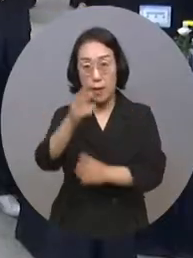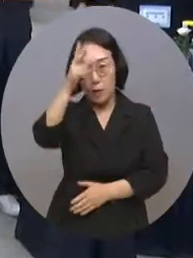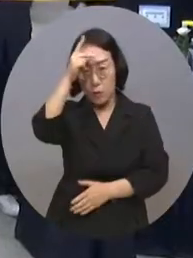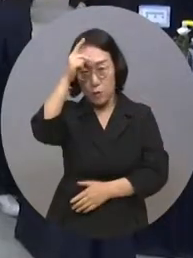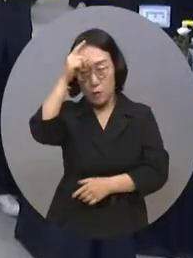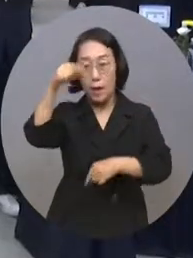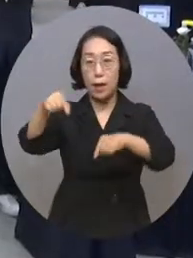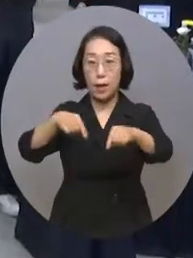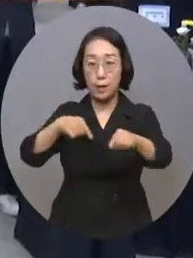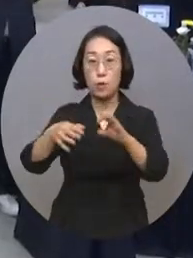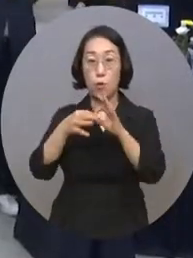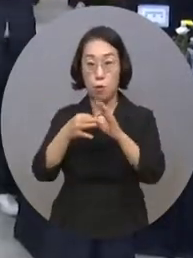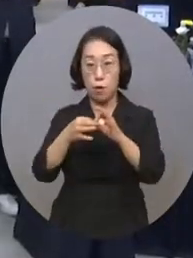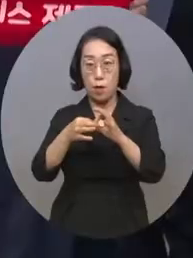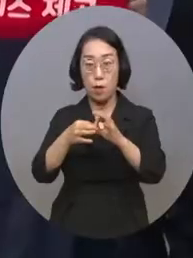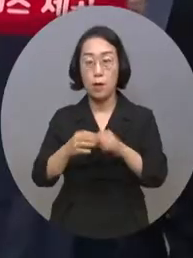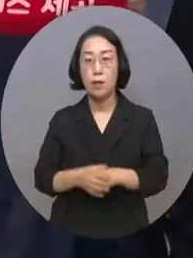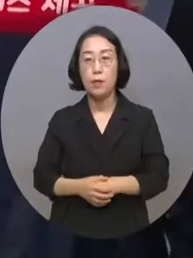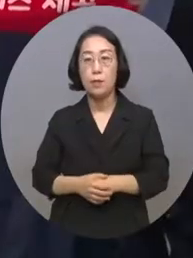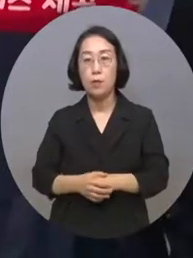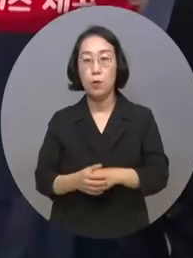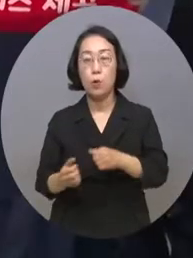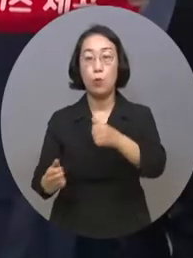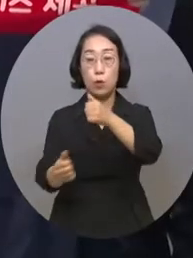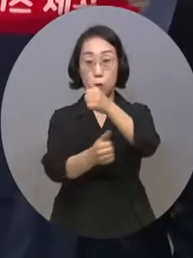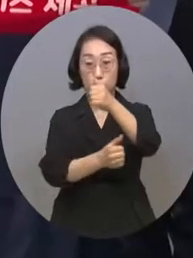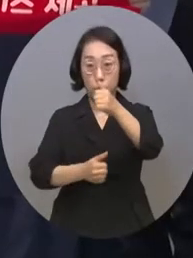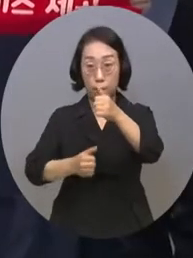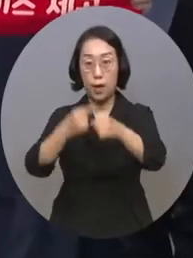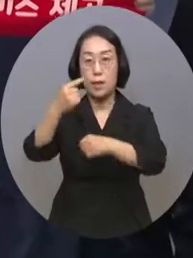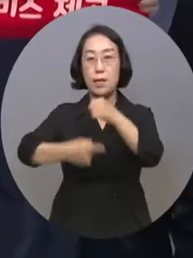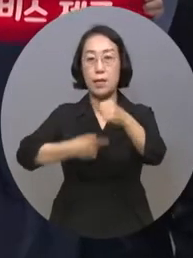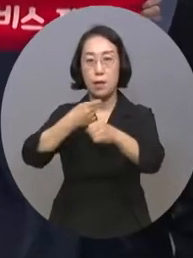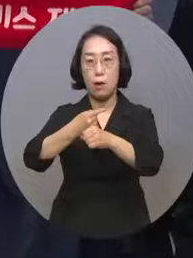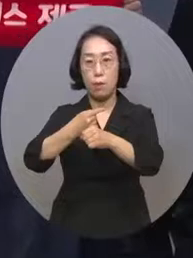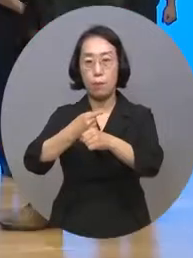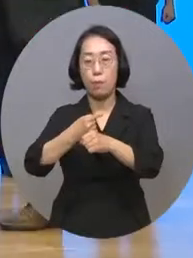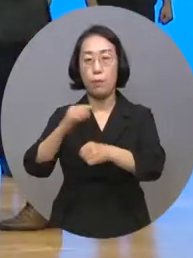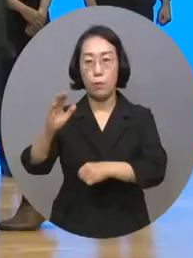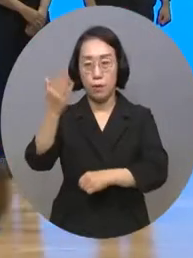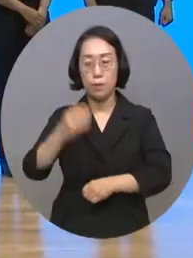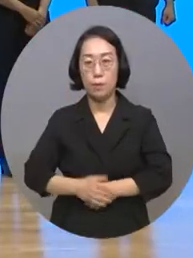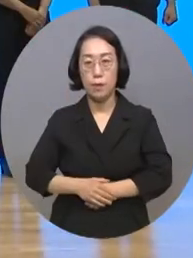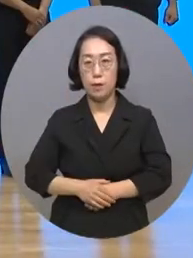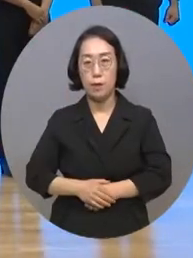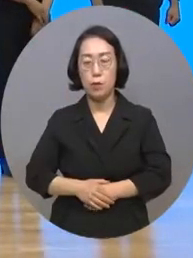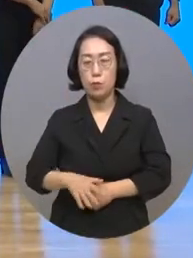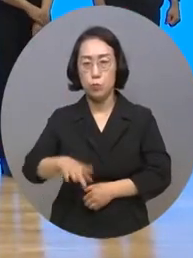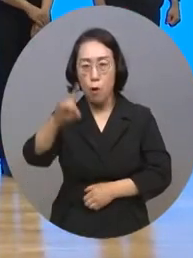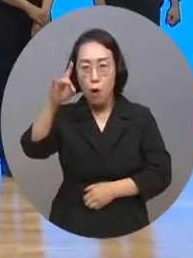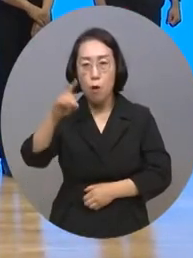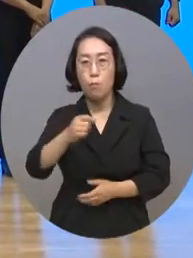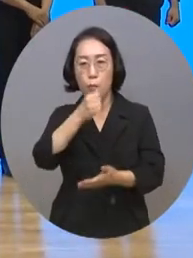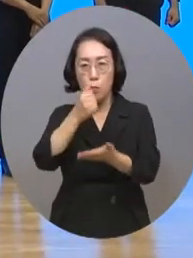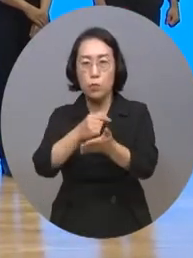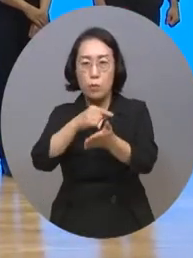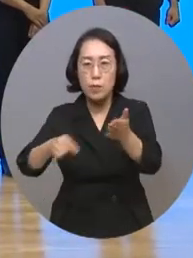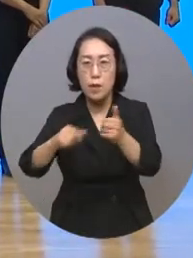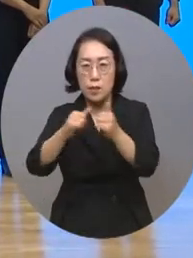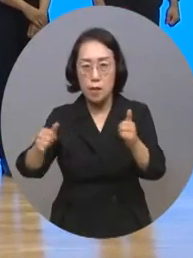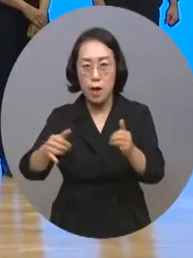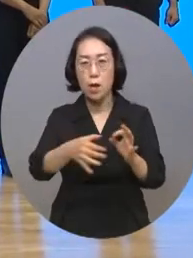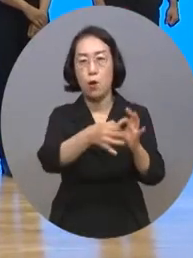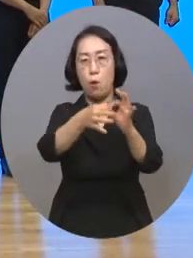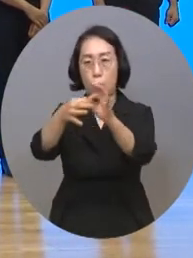위해 출범한 전남 자체 경찰 위원회가 1주년을 맞았습니다 전국 최초로 범죄피해자 통합지원 영계 망을